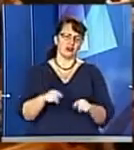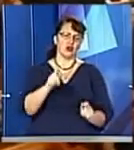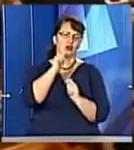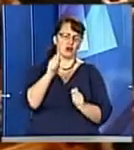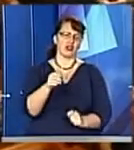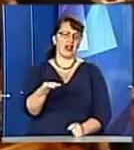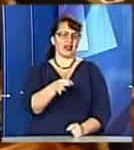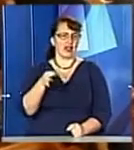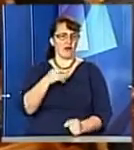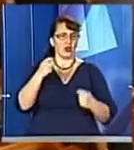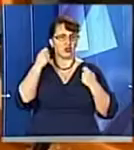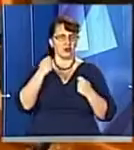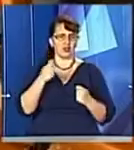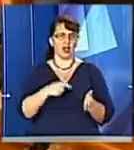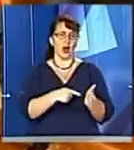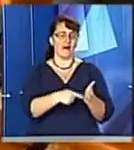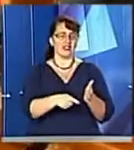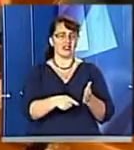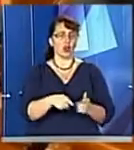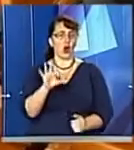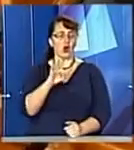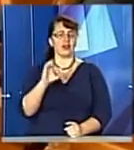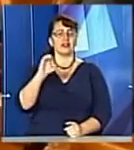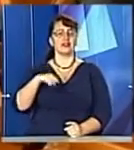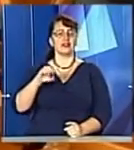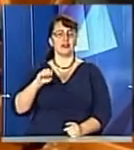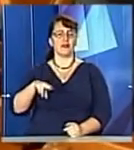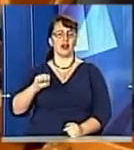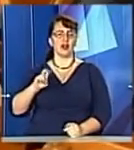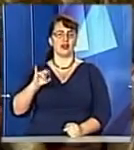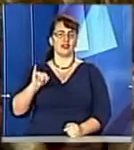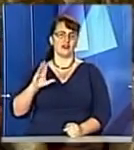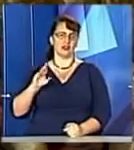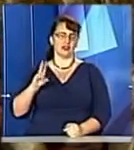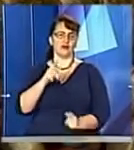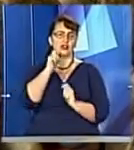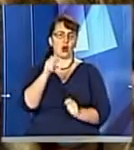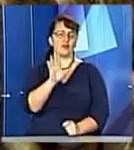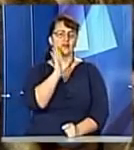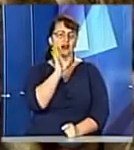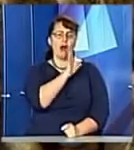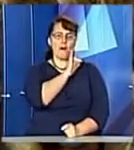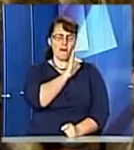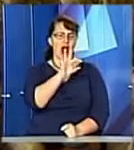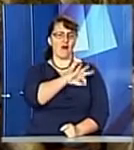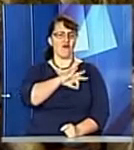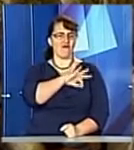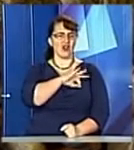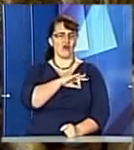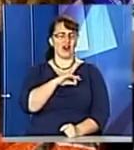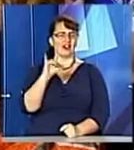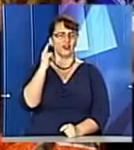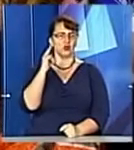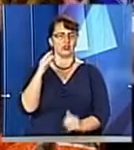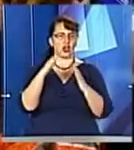монети. Відзнакою імені Олени Степанівни нагородили маму-вихователя дитячого будинку сімейного типу, яка виховує 10